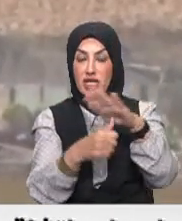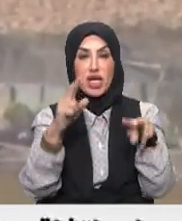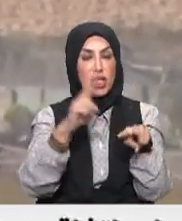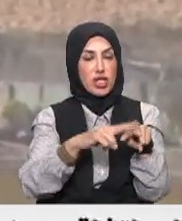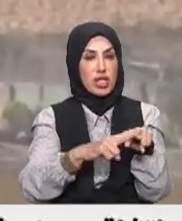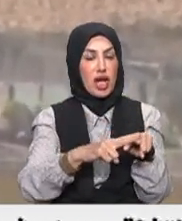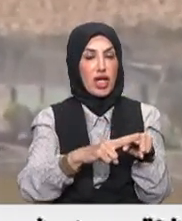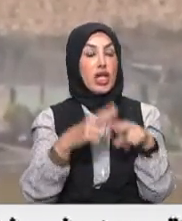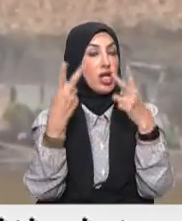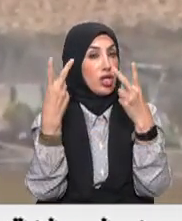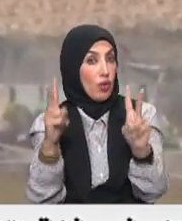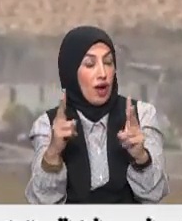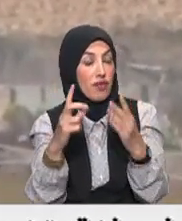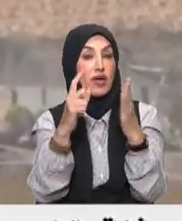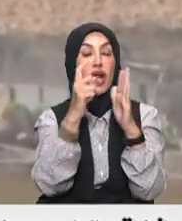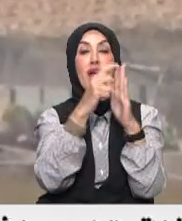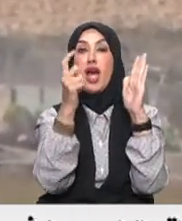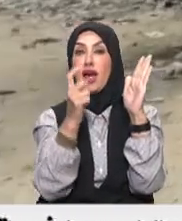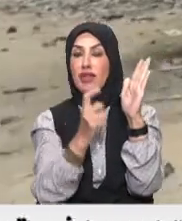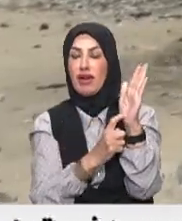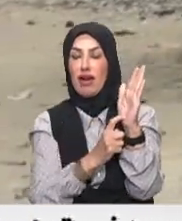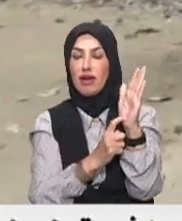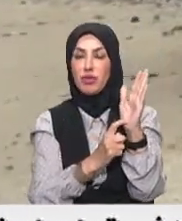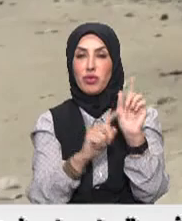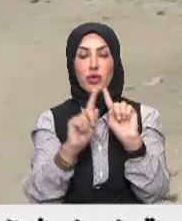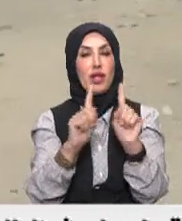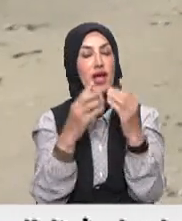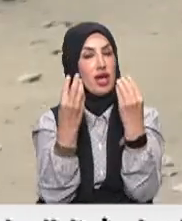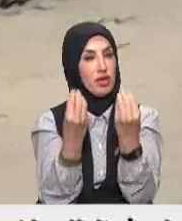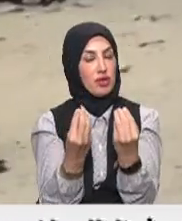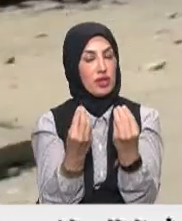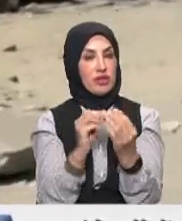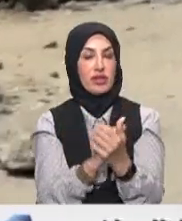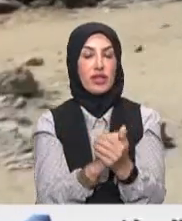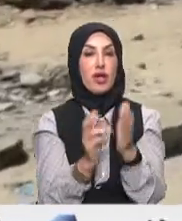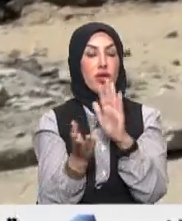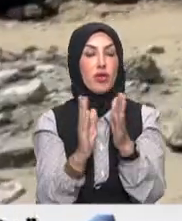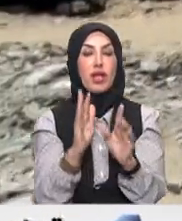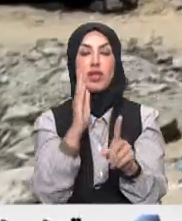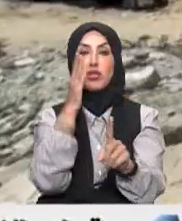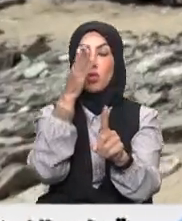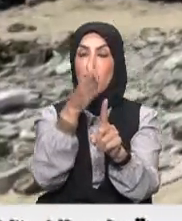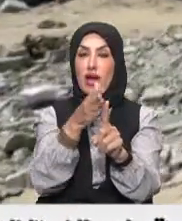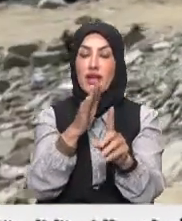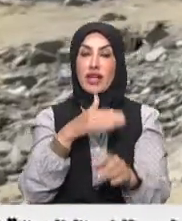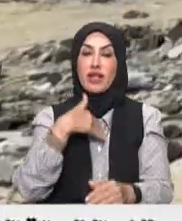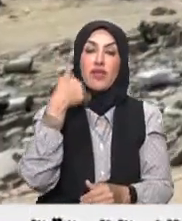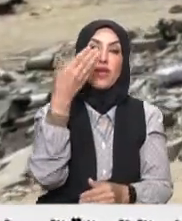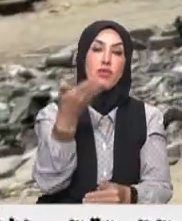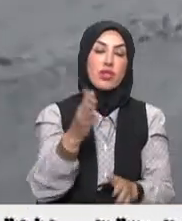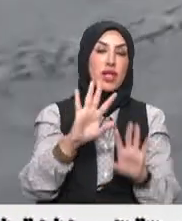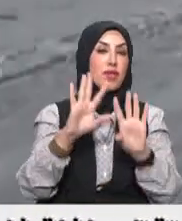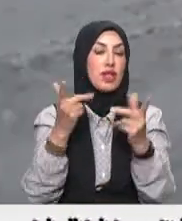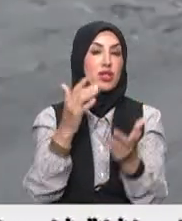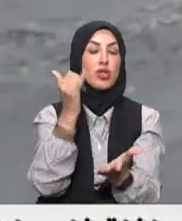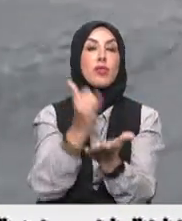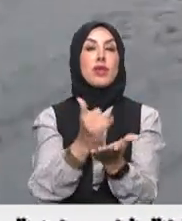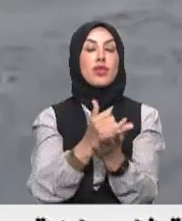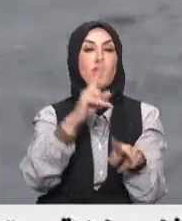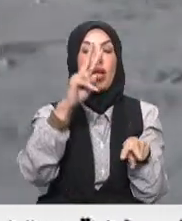ويسلك مجبرا مسار المفاوضات حتى ابرام الصفقه ام يصب مزيدا من الزيت على النيران المشتعله في غزه